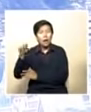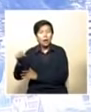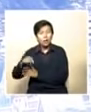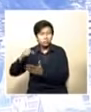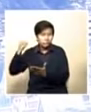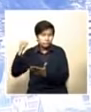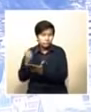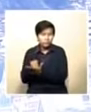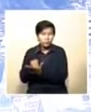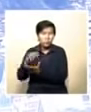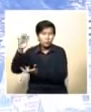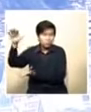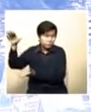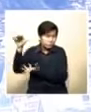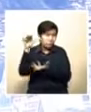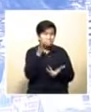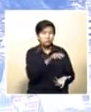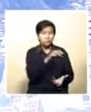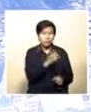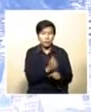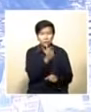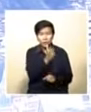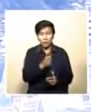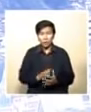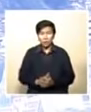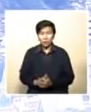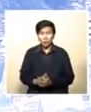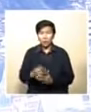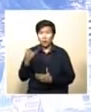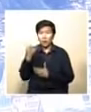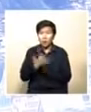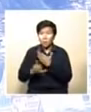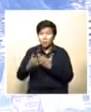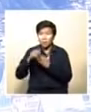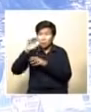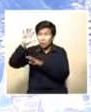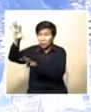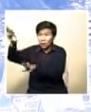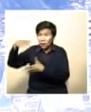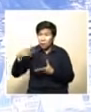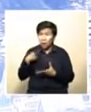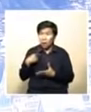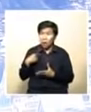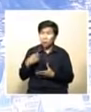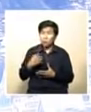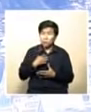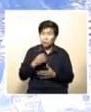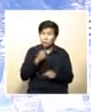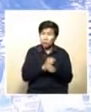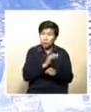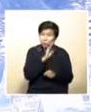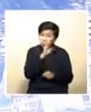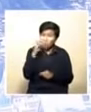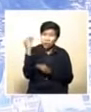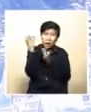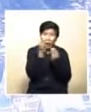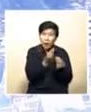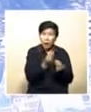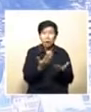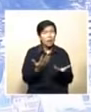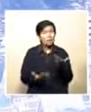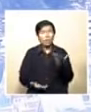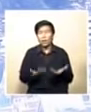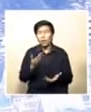นี้รัฐไม่ต้องการให้คนมามั่วสุมประชุมหรือชุมนุมกันทำกิจ